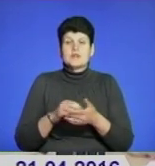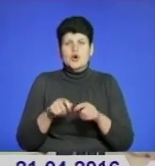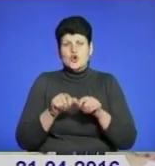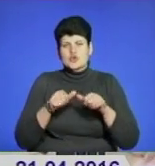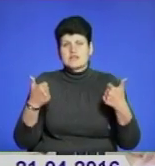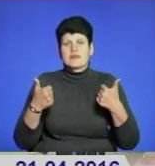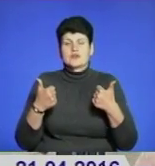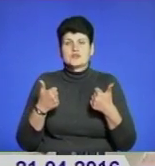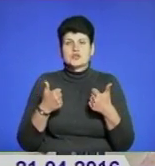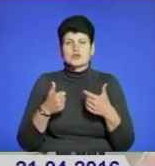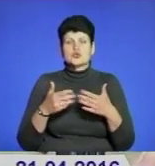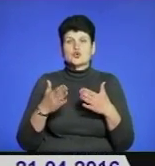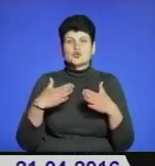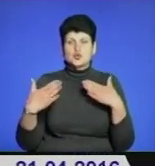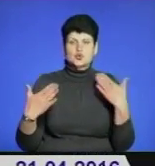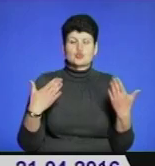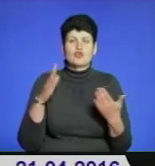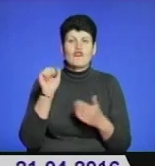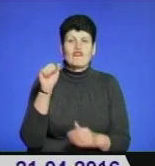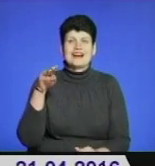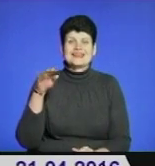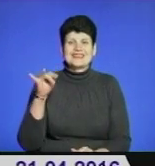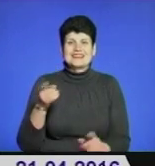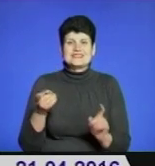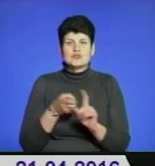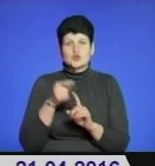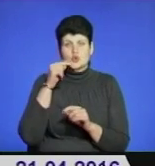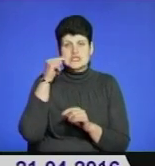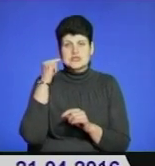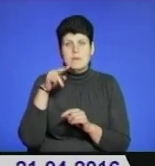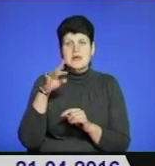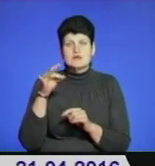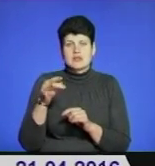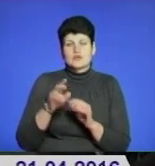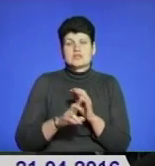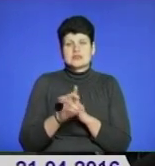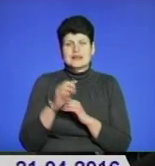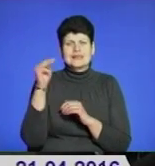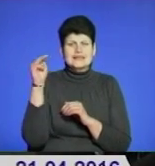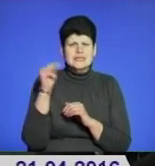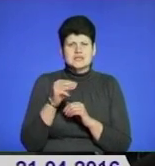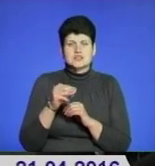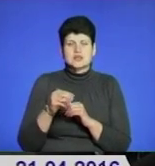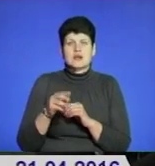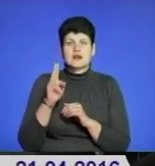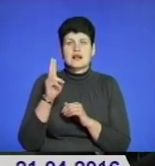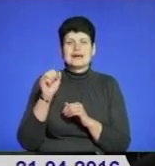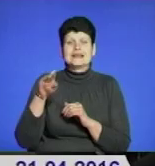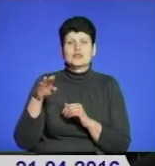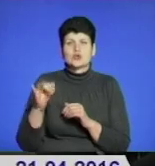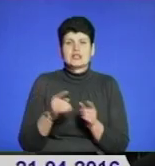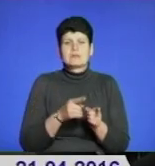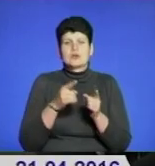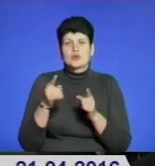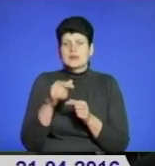та воз'єднуючись з Російською православною церквою. Тисячі греко-католиків залишились вірними своїй церкві та переходили